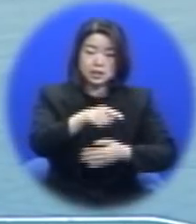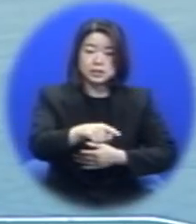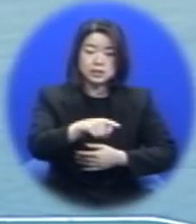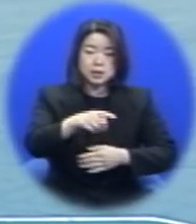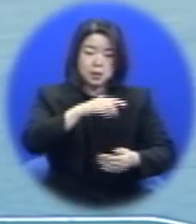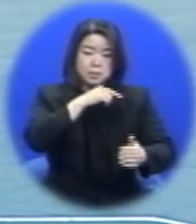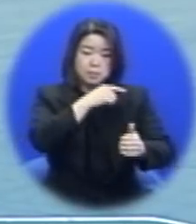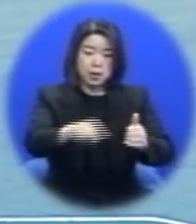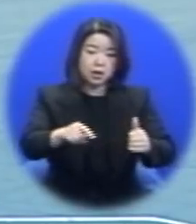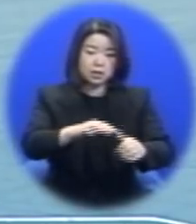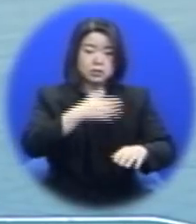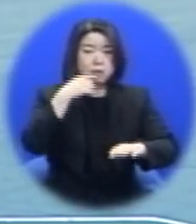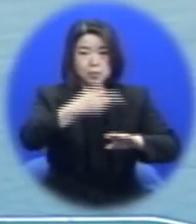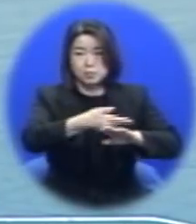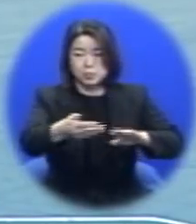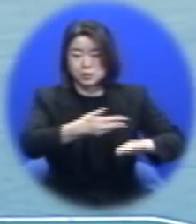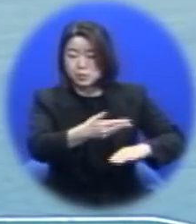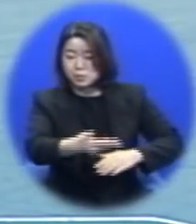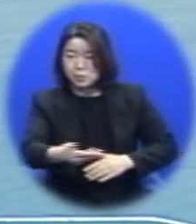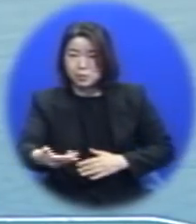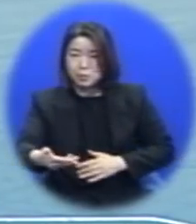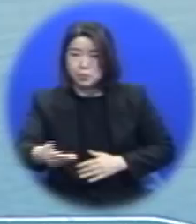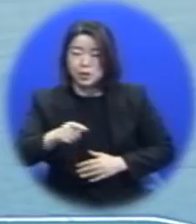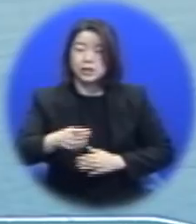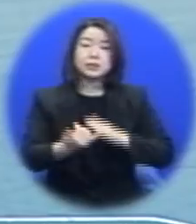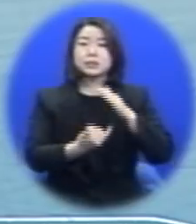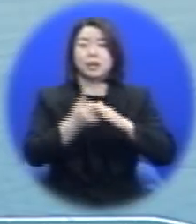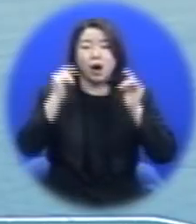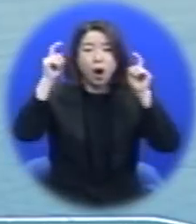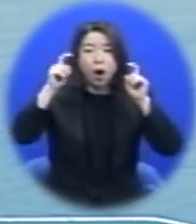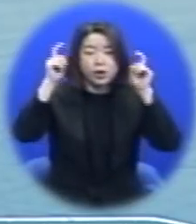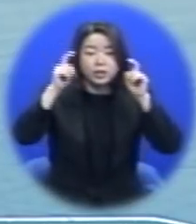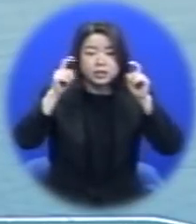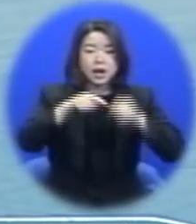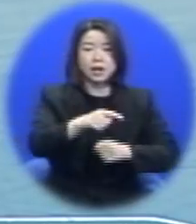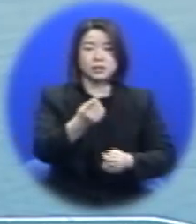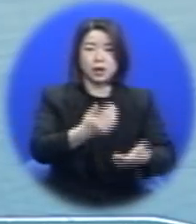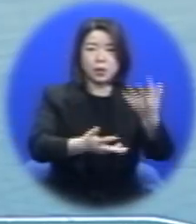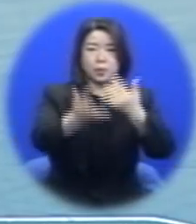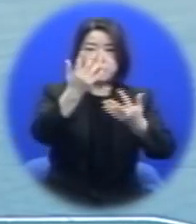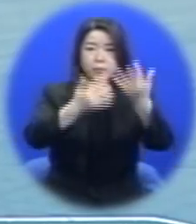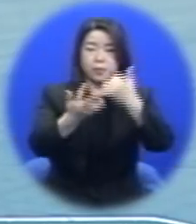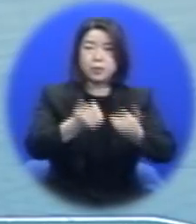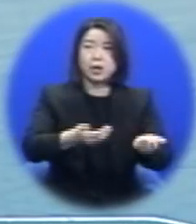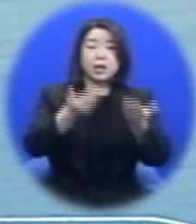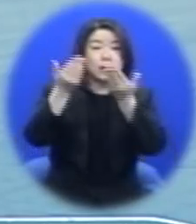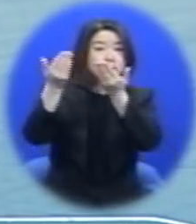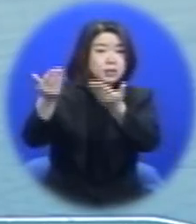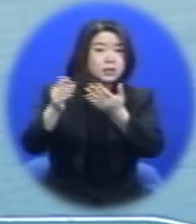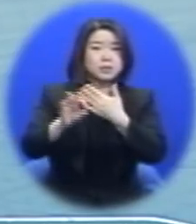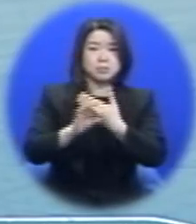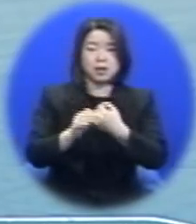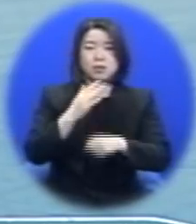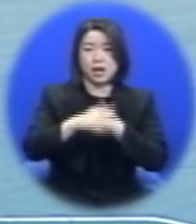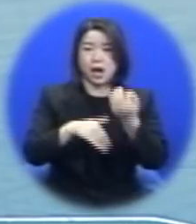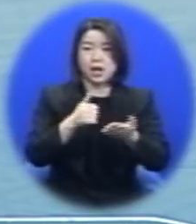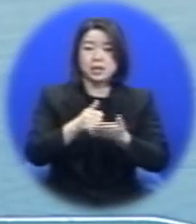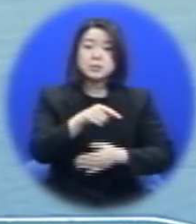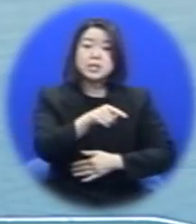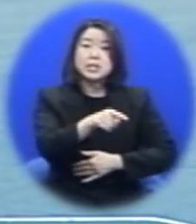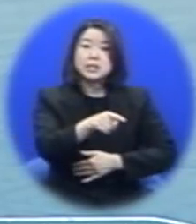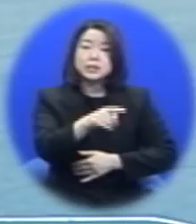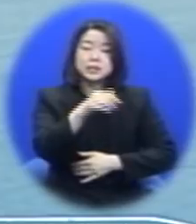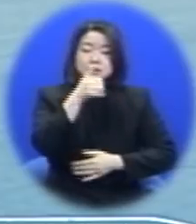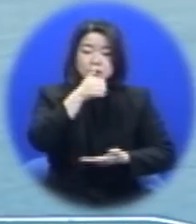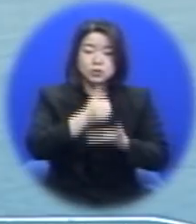쏟고 그렇게 죽은 어린 양의 어린 양을 번제로 하나님께 올려 바치면 그러면 하나님께서 그 사람의